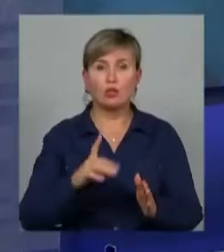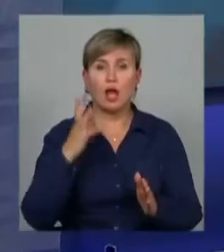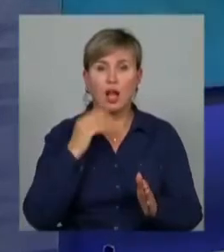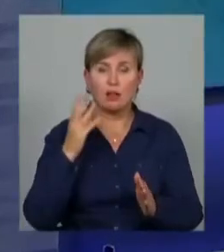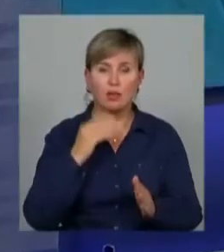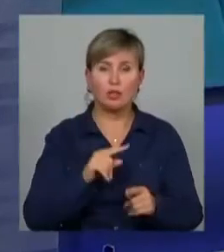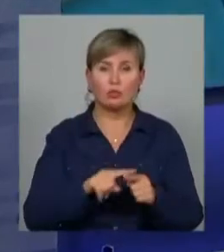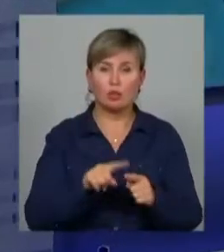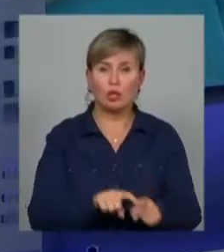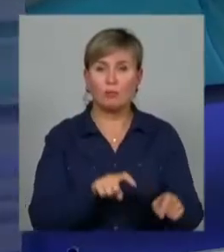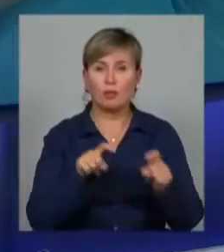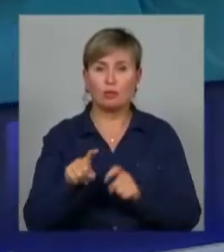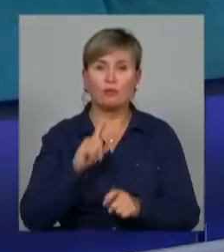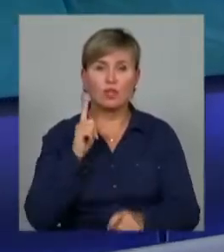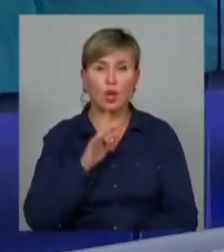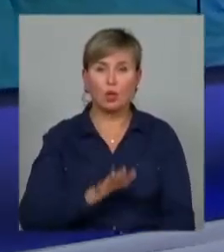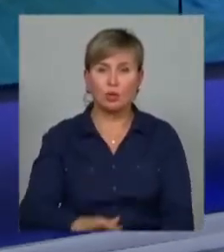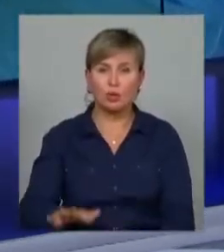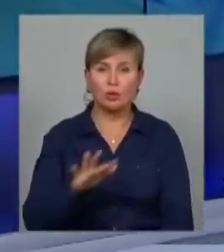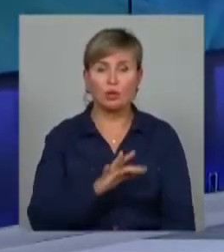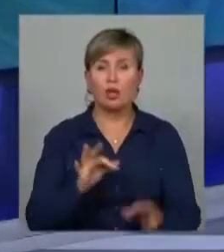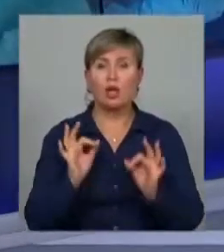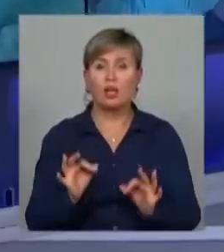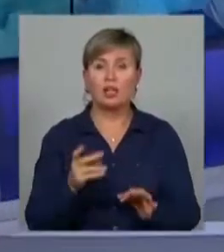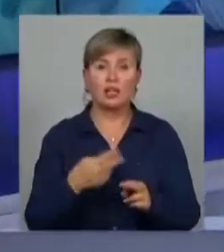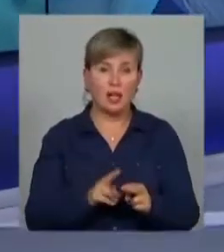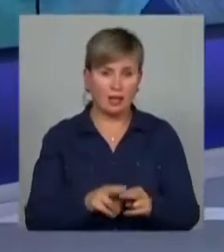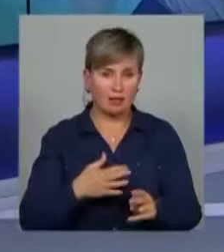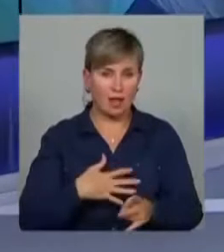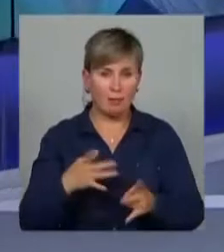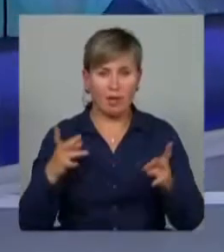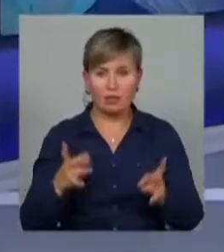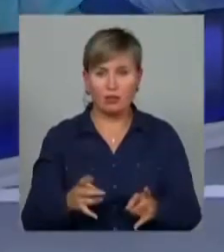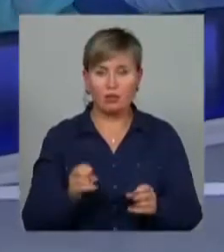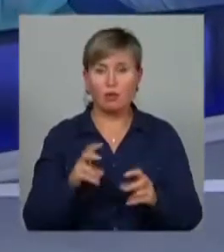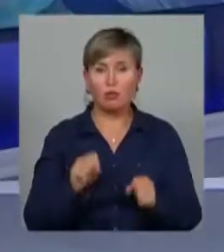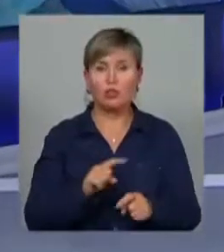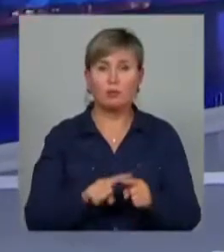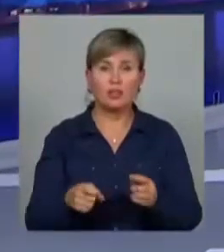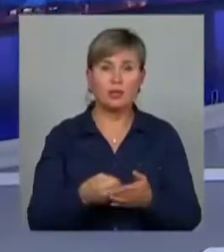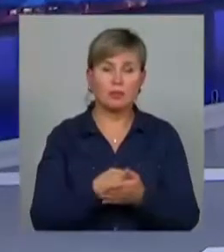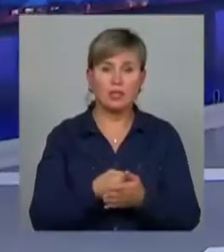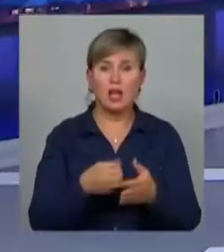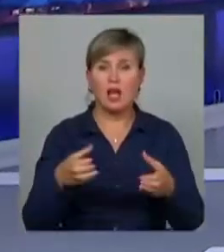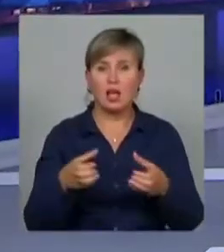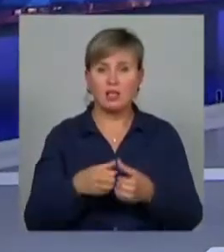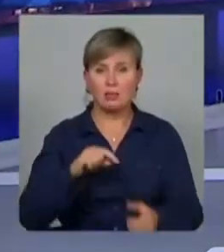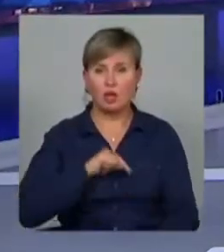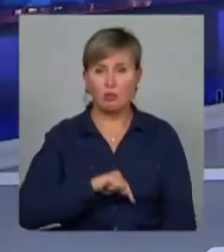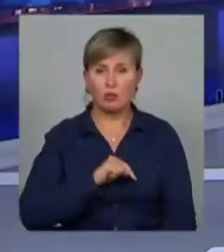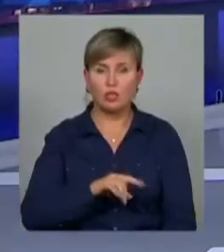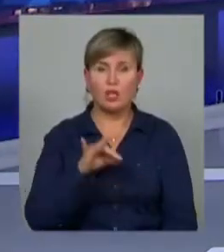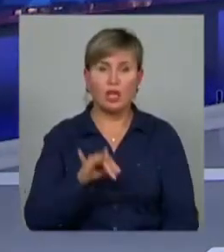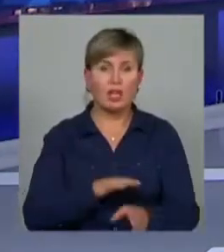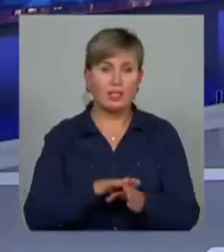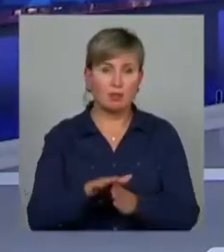вскоре перейдет в зеленую зону. Конечно же, для этого нам потребуется как можно скорее добиться коллективного иммунитета и